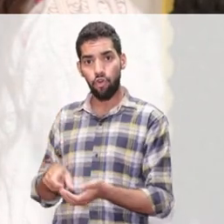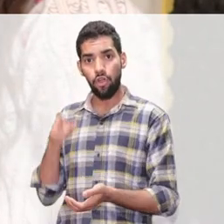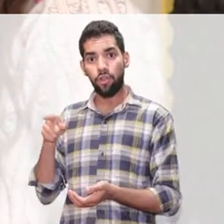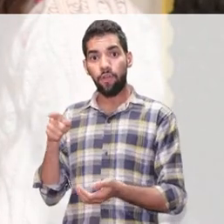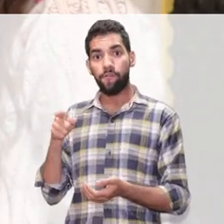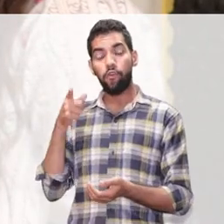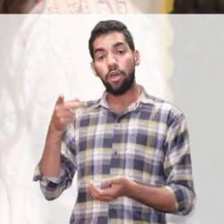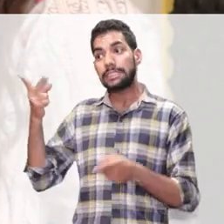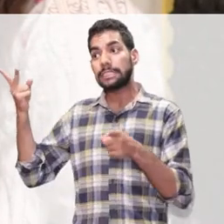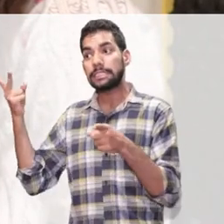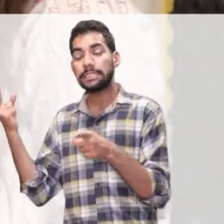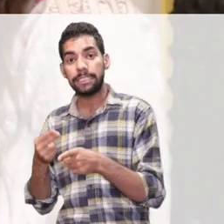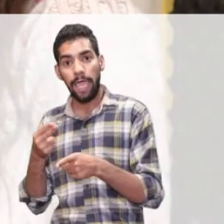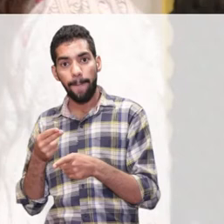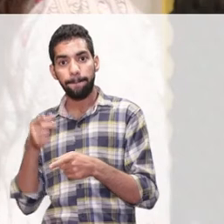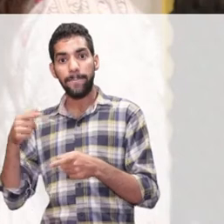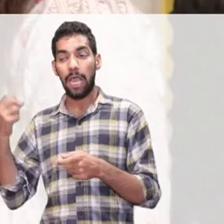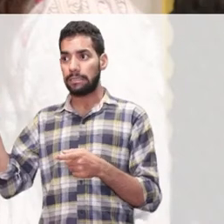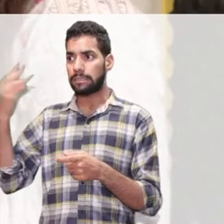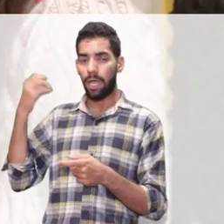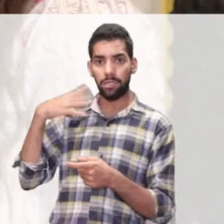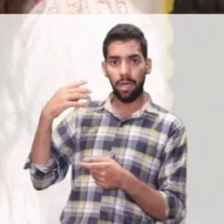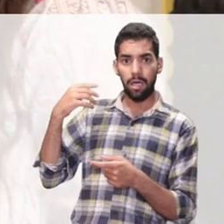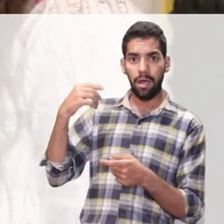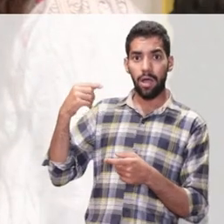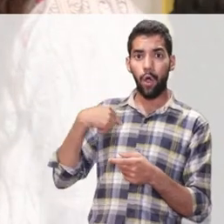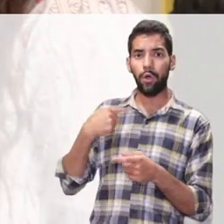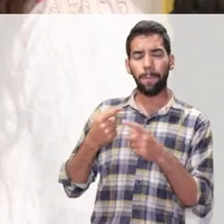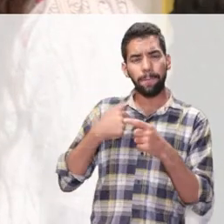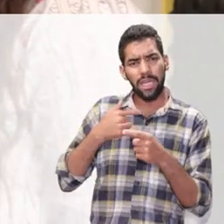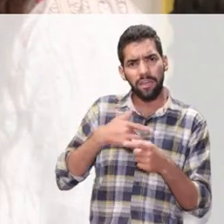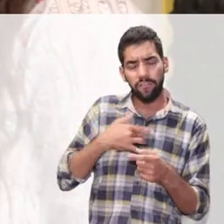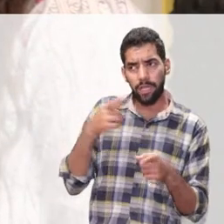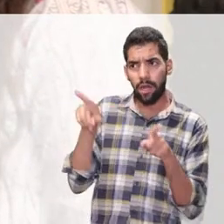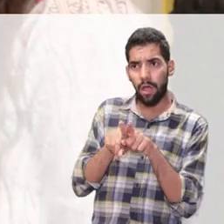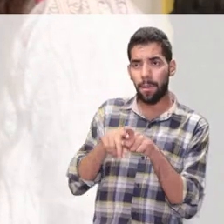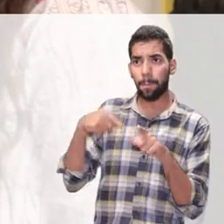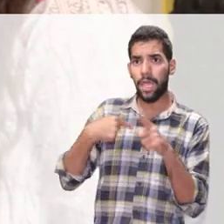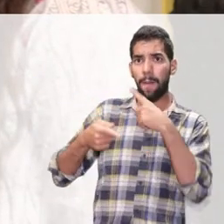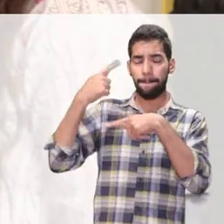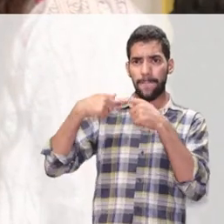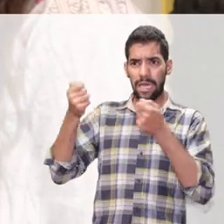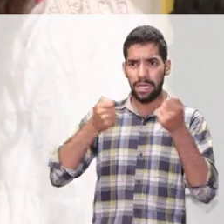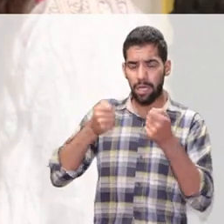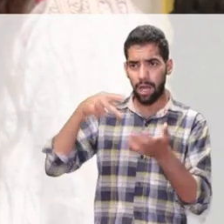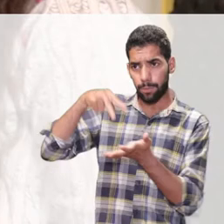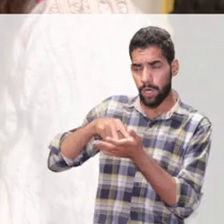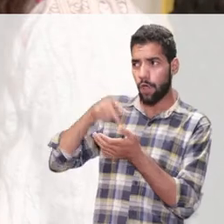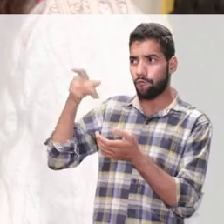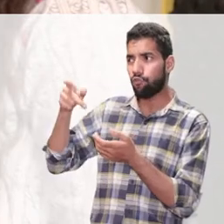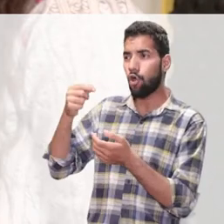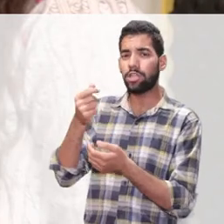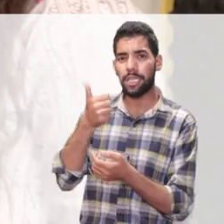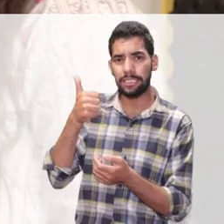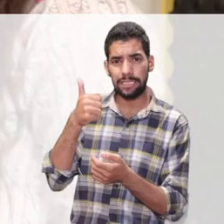ट्वीट मींस आखिर देते हुए ऐसा ट्विट पर्सन एंड एक्टिव वह बाद मुझे आज तक याद है वो इतने सारे उस चीज को गुजर गए हैं लेकिन